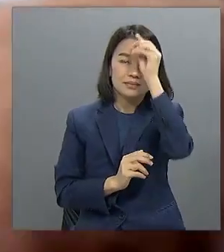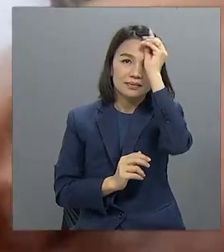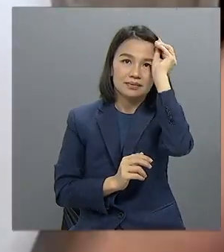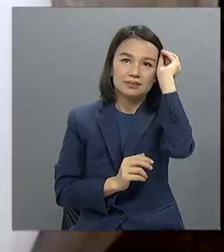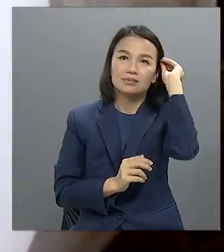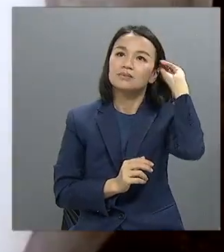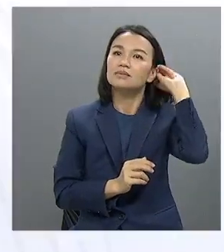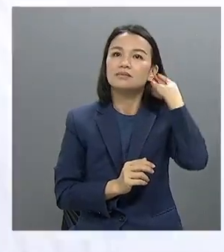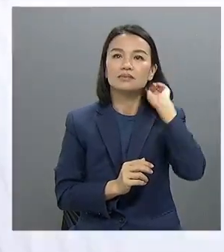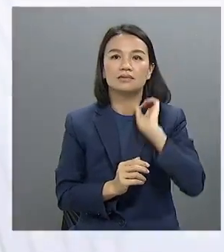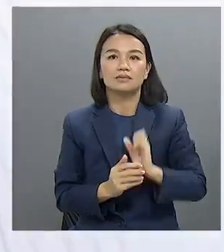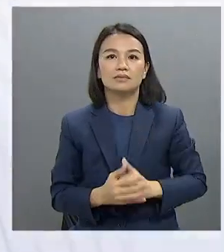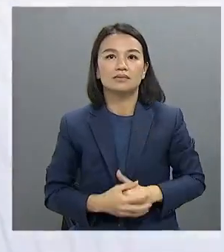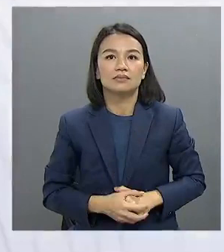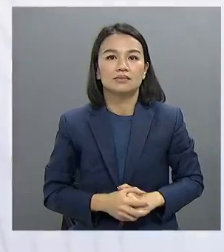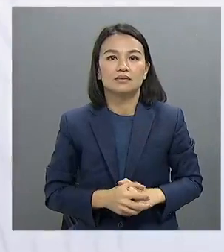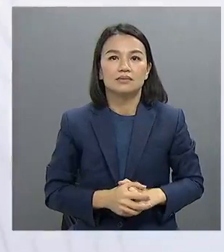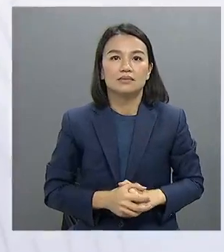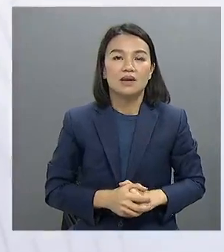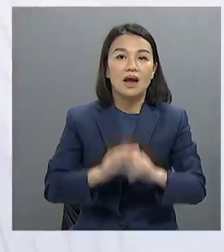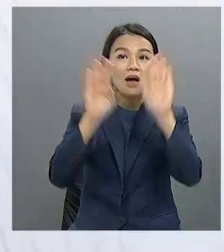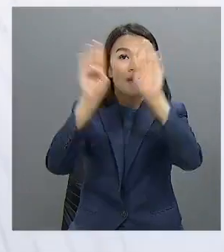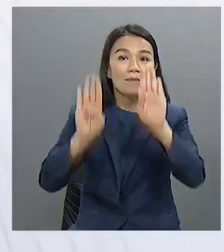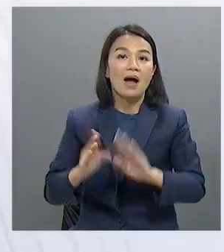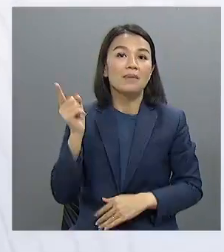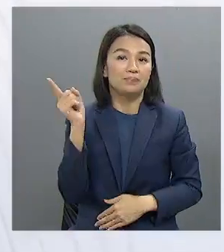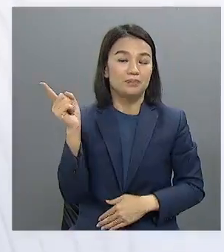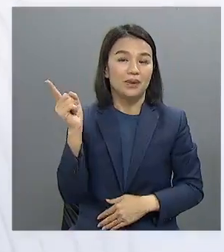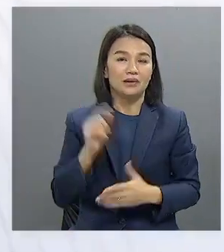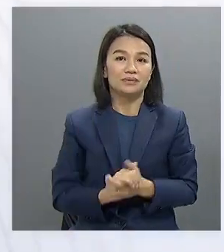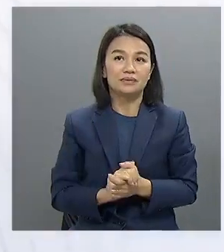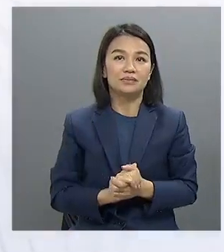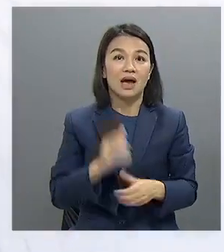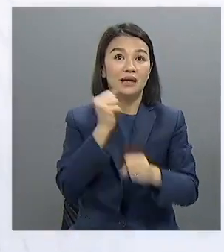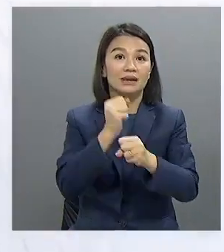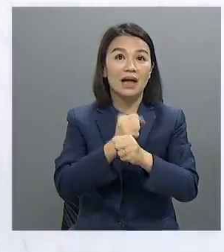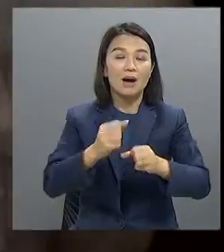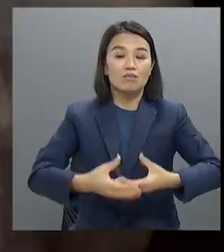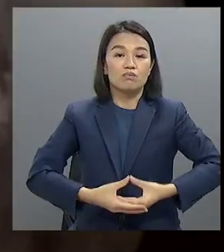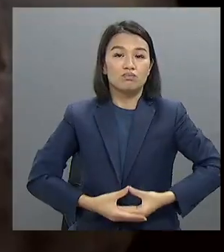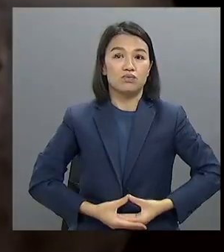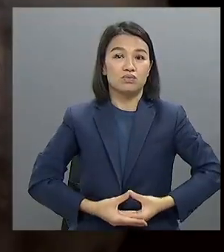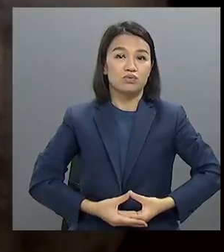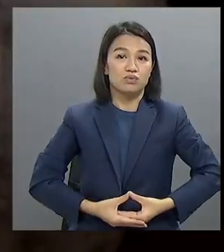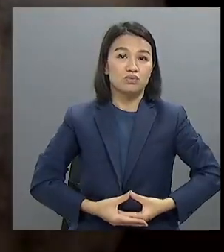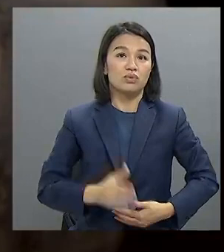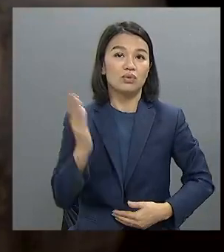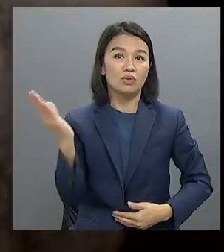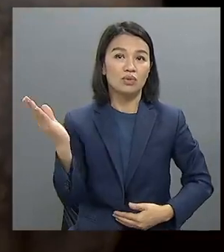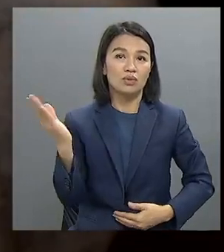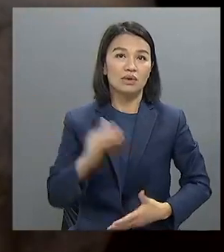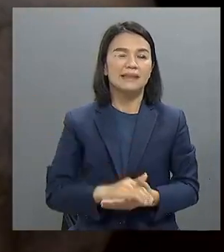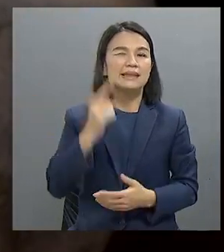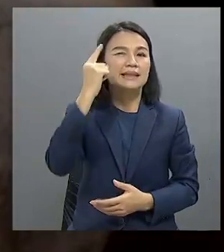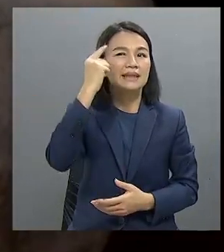น ี่ค่ะมาเป็นแบบนี้เลยค่ะองค์ปฏิบัติธรรมองค์นั่งสมาธิปฏิบัติธรรมนี้ถูกคิดค้นและสร้างขึ้นม